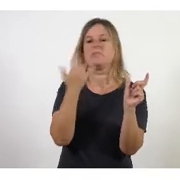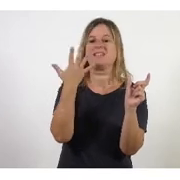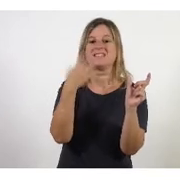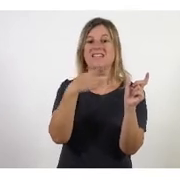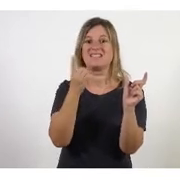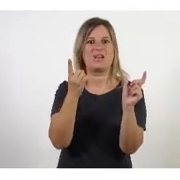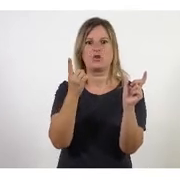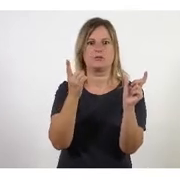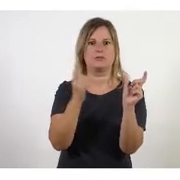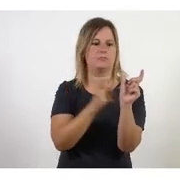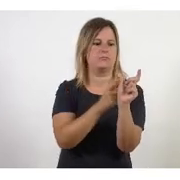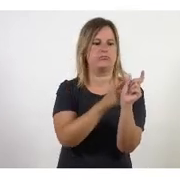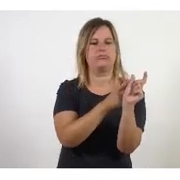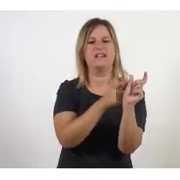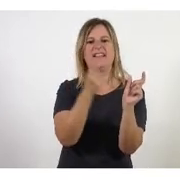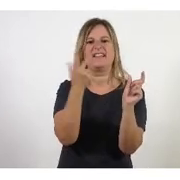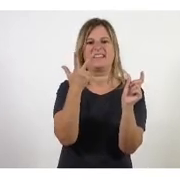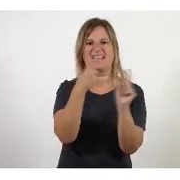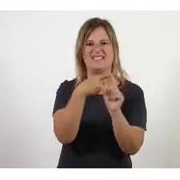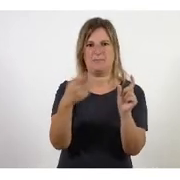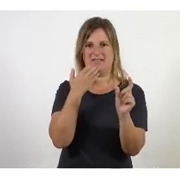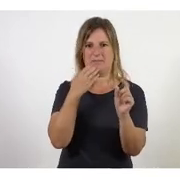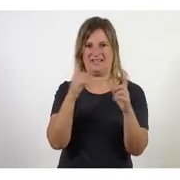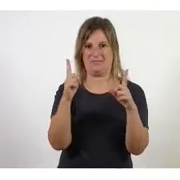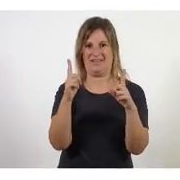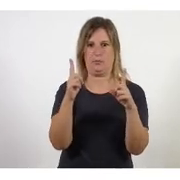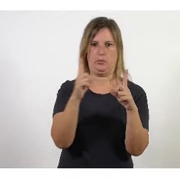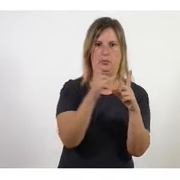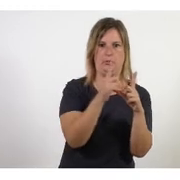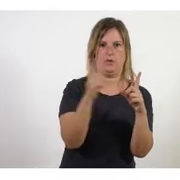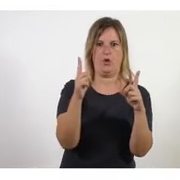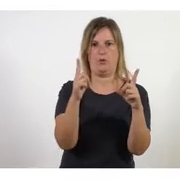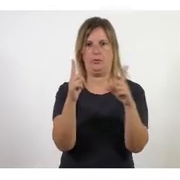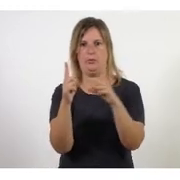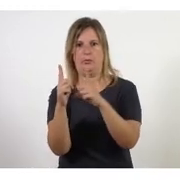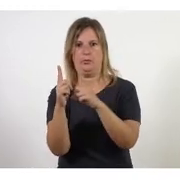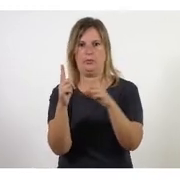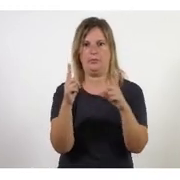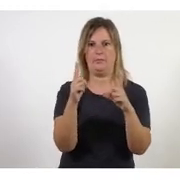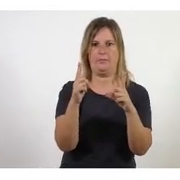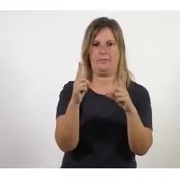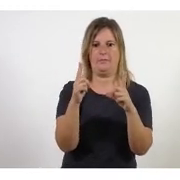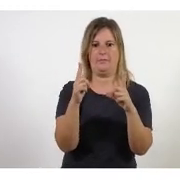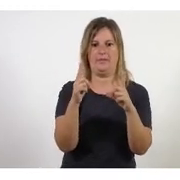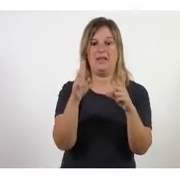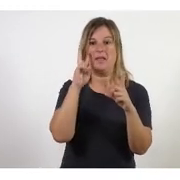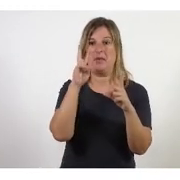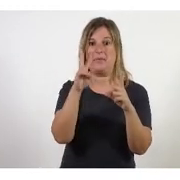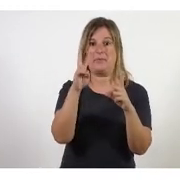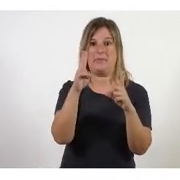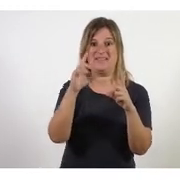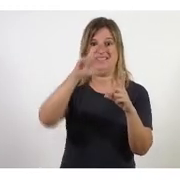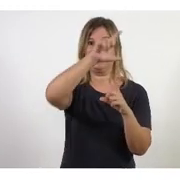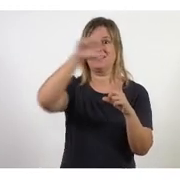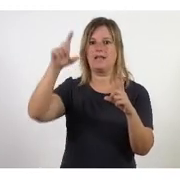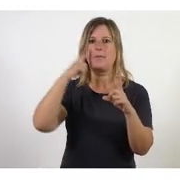durava, doncs el faré durar 3 segons i mig. Amb la vista prèvia, vosaltres podreu ajustar quin és el moment